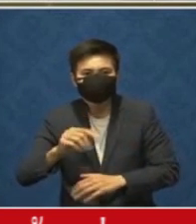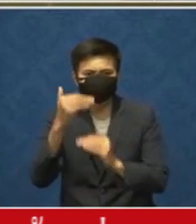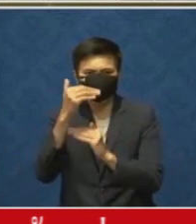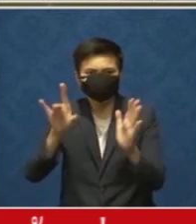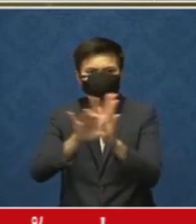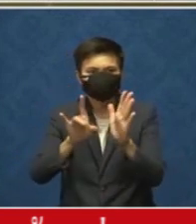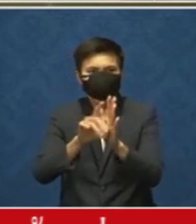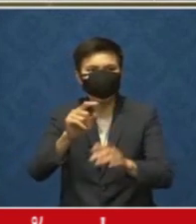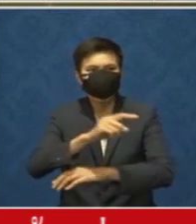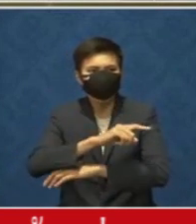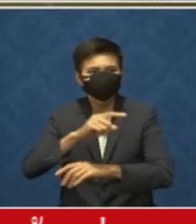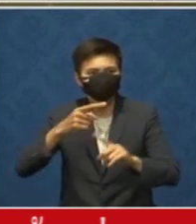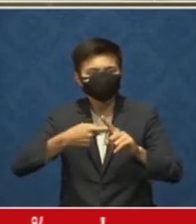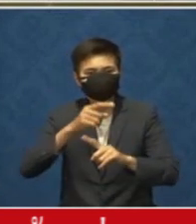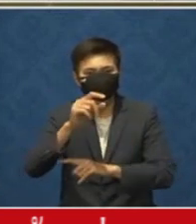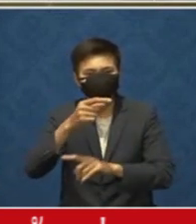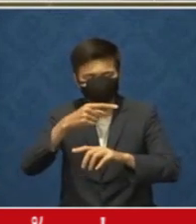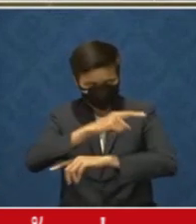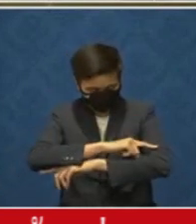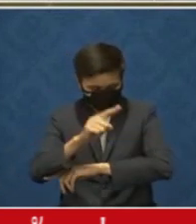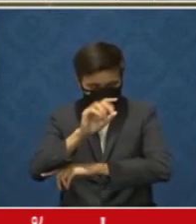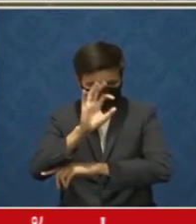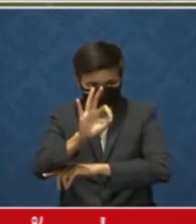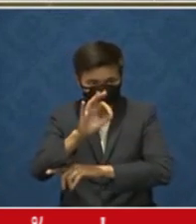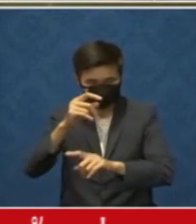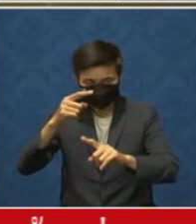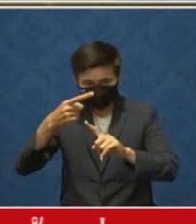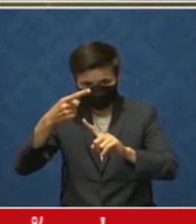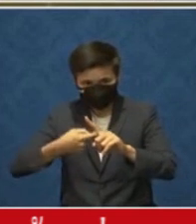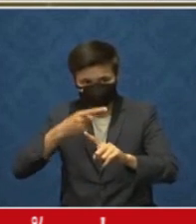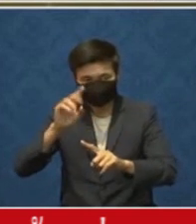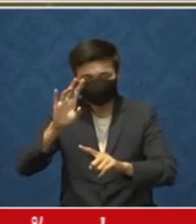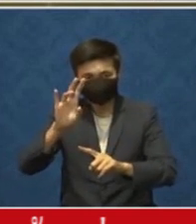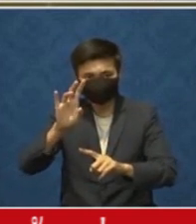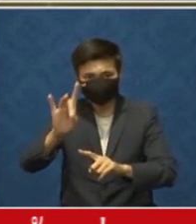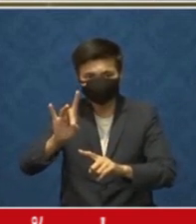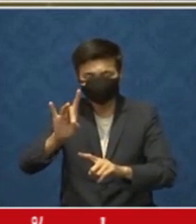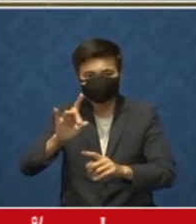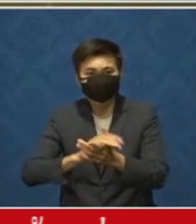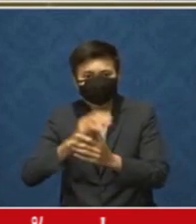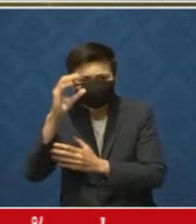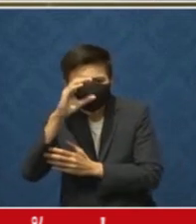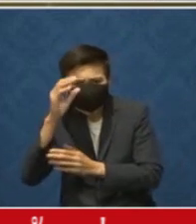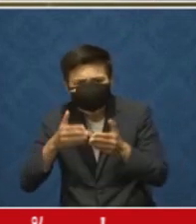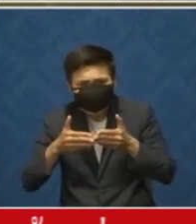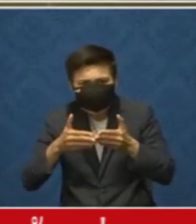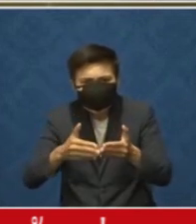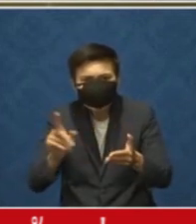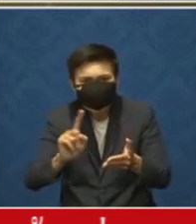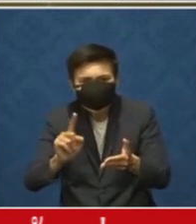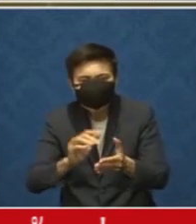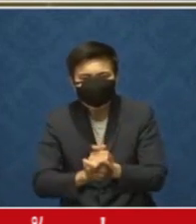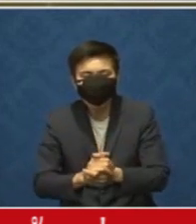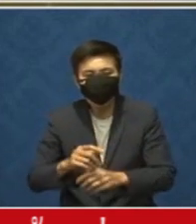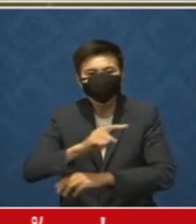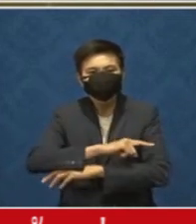65จีนหาเรือดำน้ำจากไหนมาใส่ S26T ให้ไทยครับวันที่